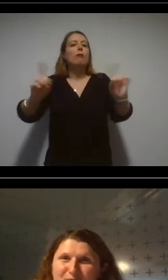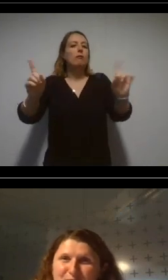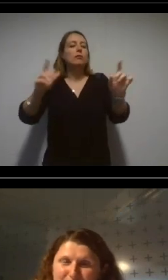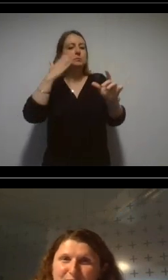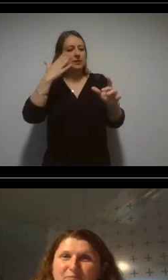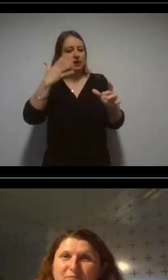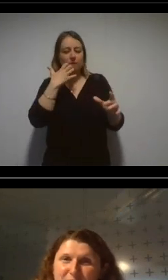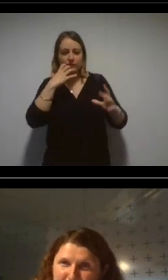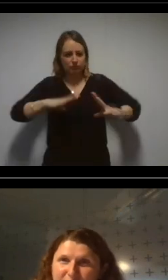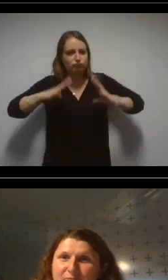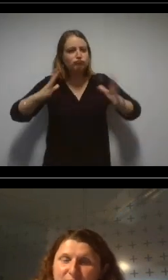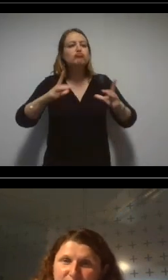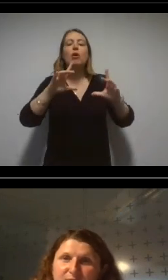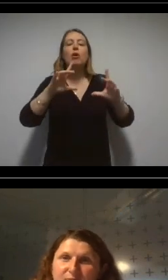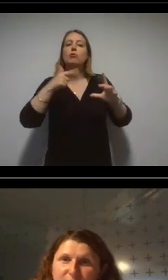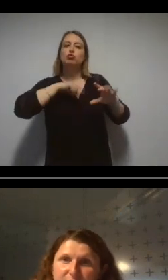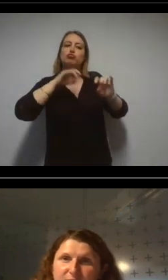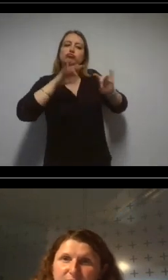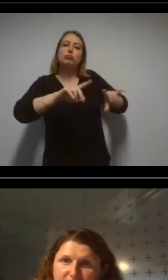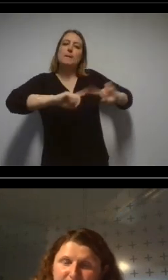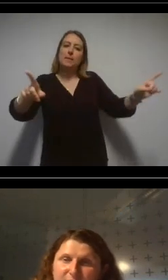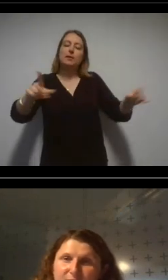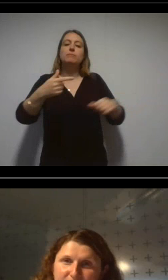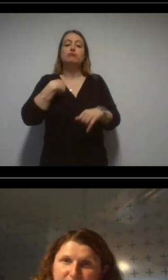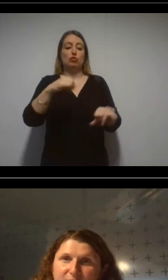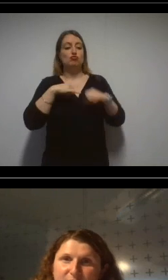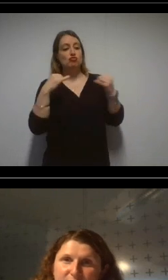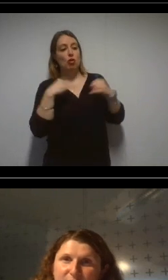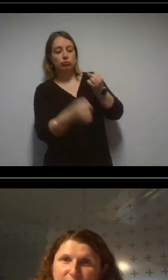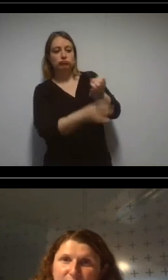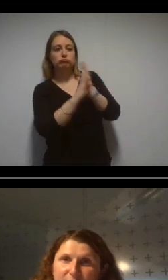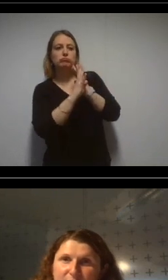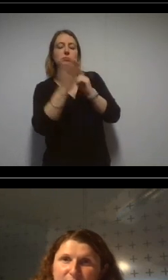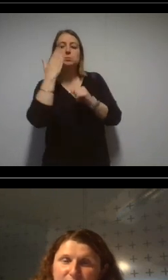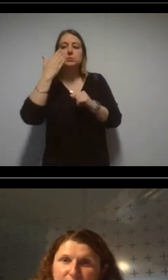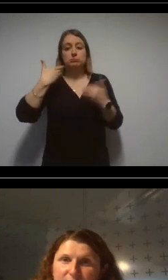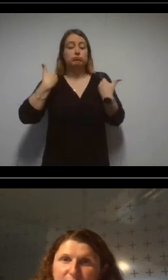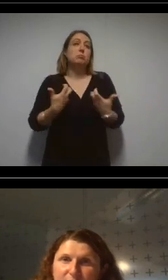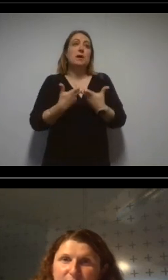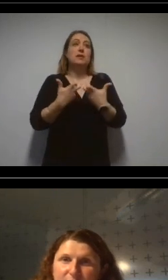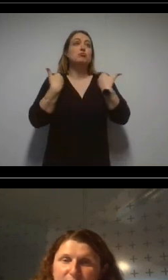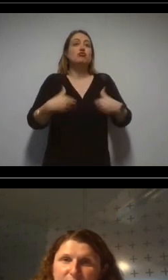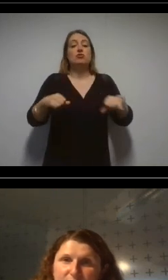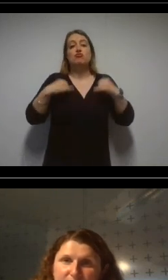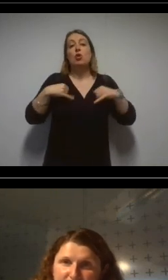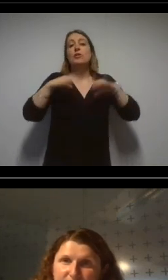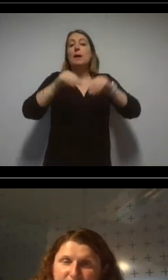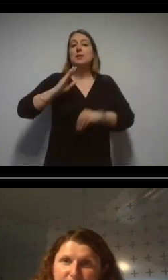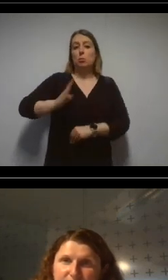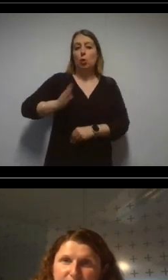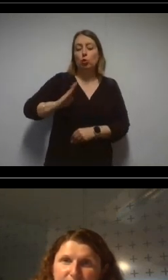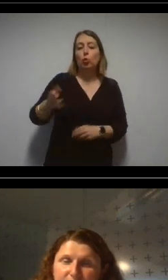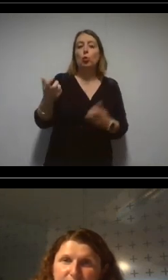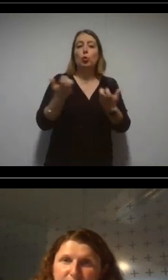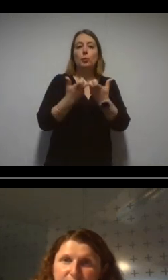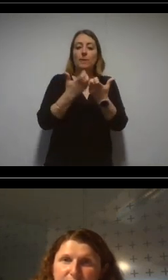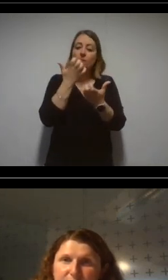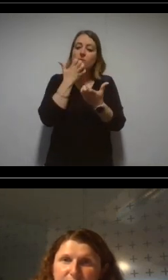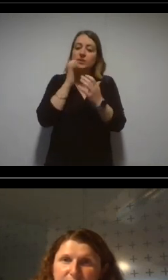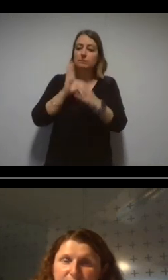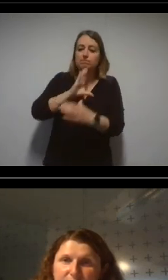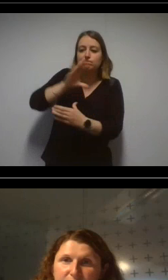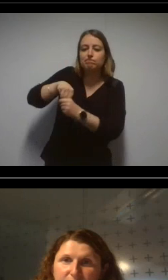s'engager. Les jeunes qui viennent à nous, je suis un jeune, j'habite à Bordeaux. Effectivement, si je veux participer à un forum,